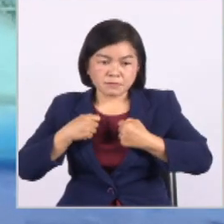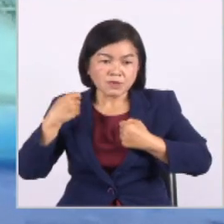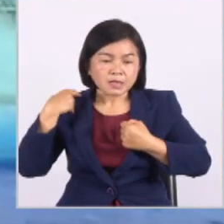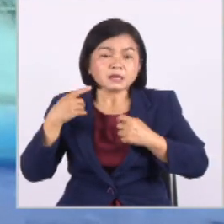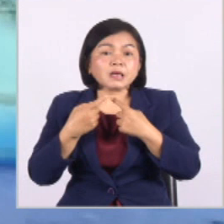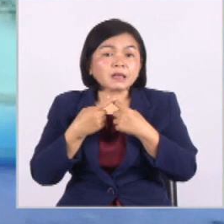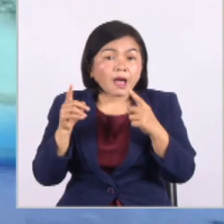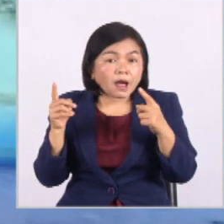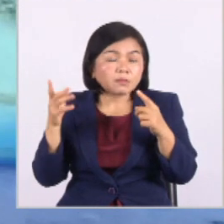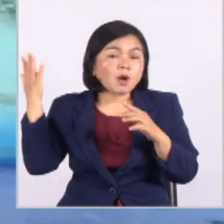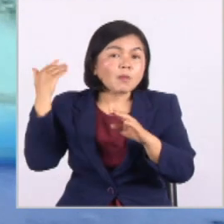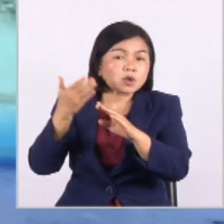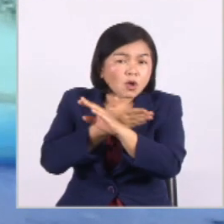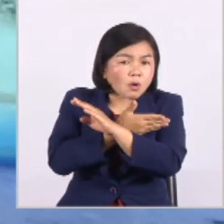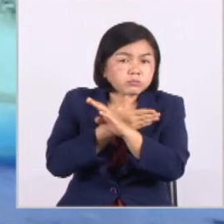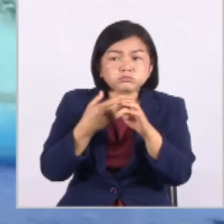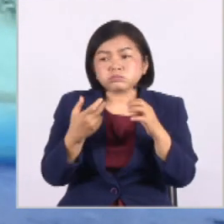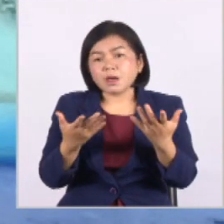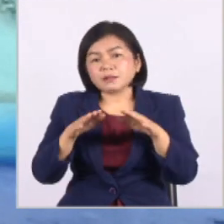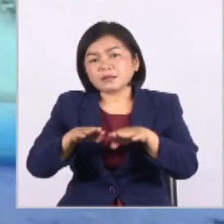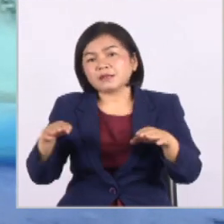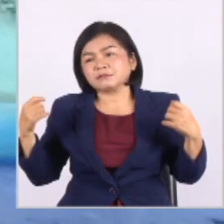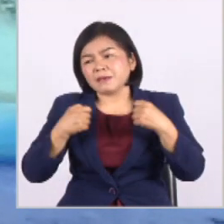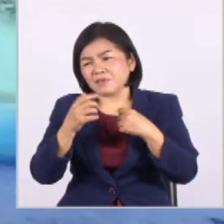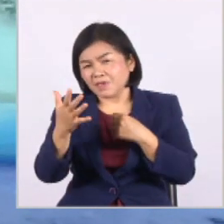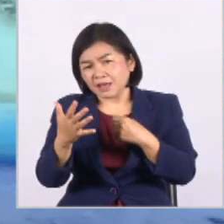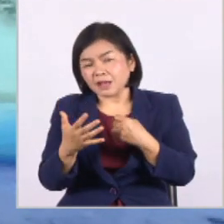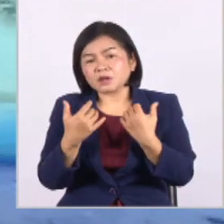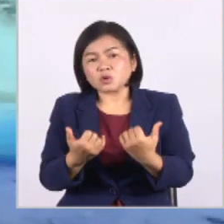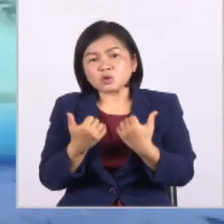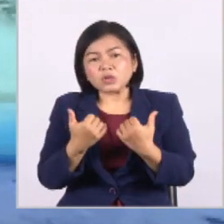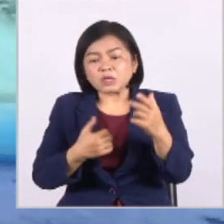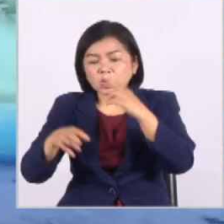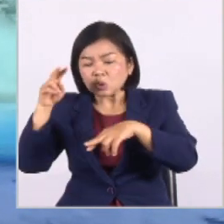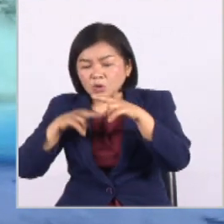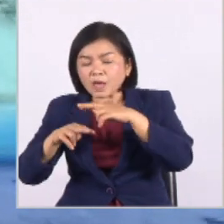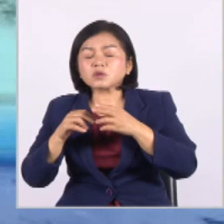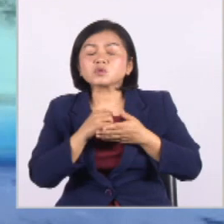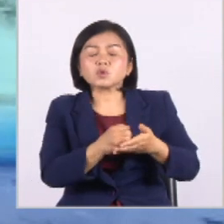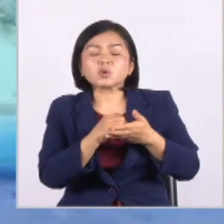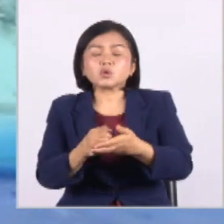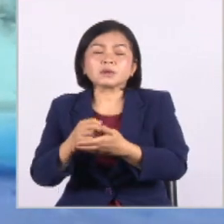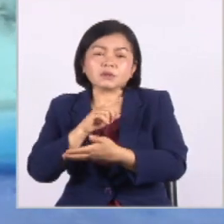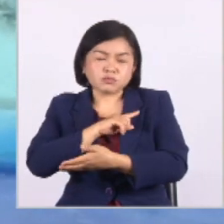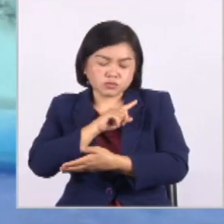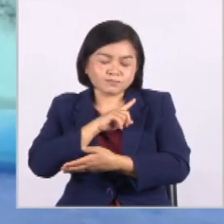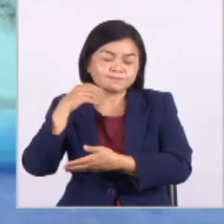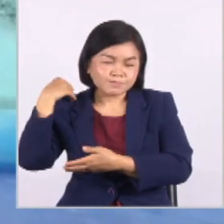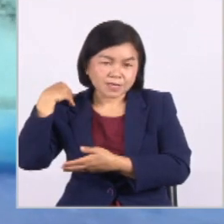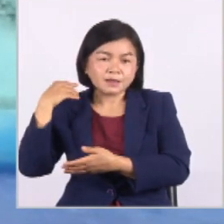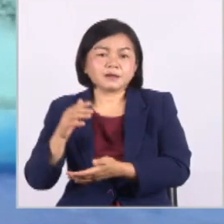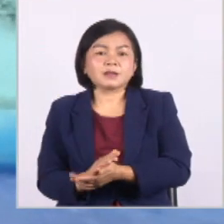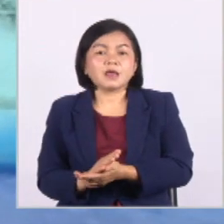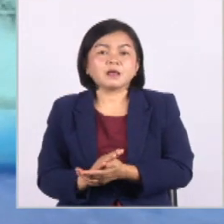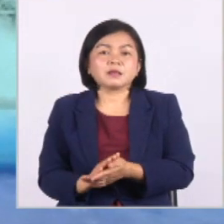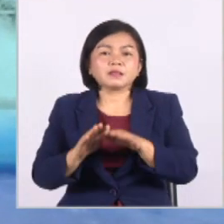เขาก็ยืนยันว่าที่ผ่านมาก็ไม่ค่อยมีเด็กใส่กันหรอกค่ะคุณผู้ชมคะเหตุการณ์นี้ทางสวนน้ำเขาบอกว่ายินดีจะช่วยเหลือและรับผิดชอบอย่างเต็มที่ส่วน